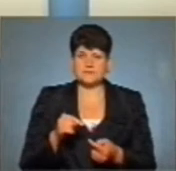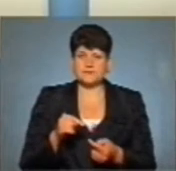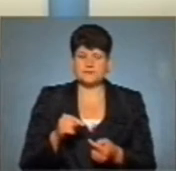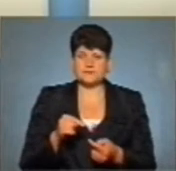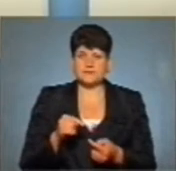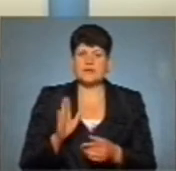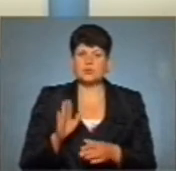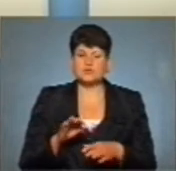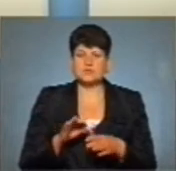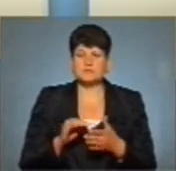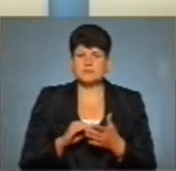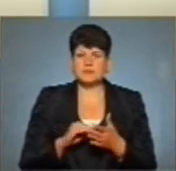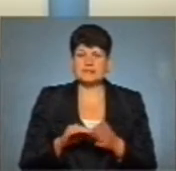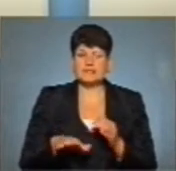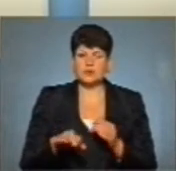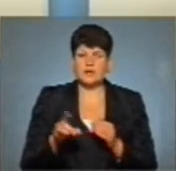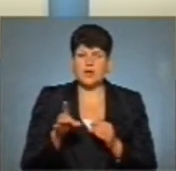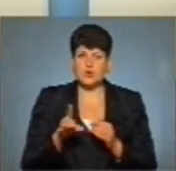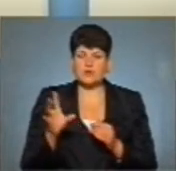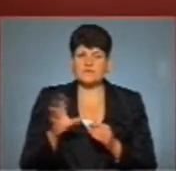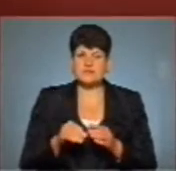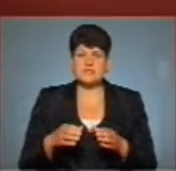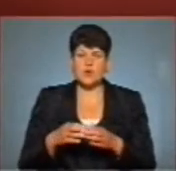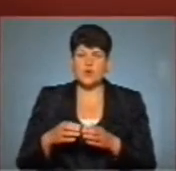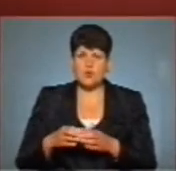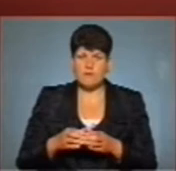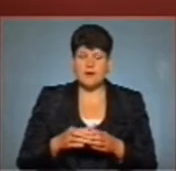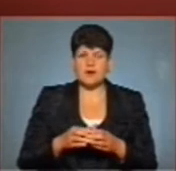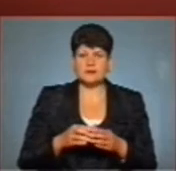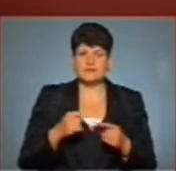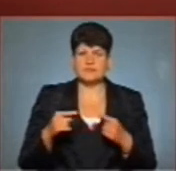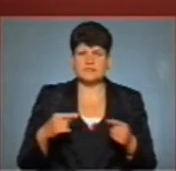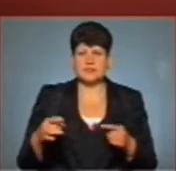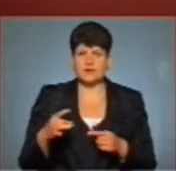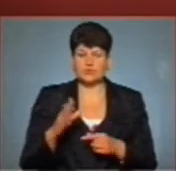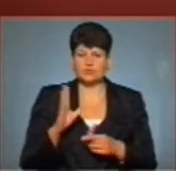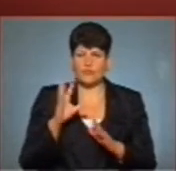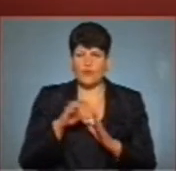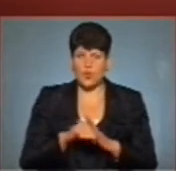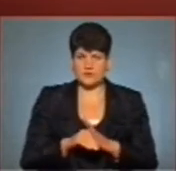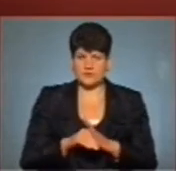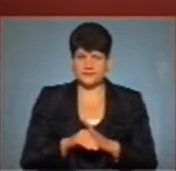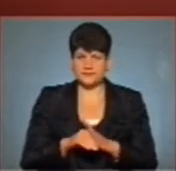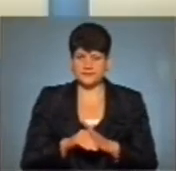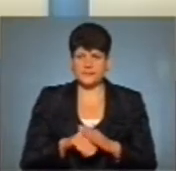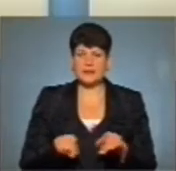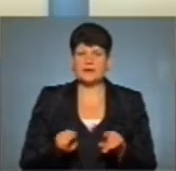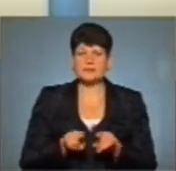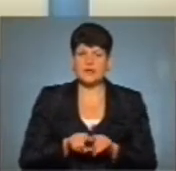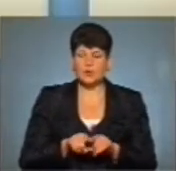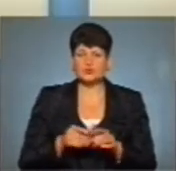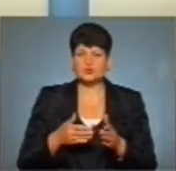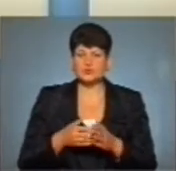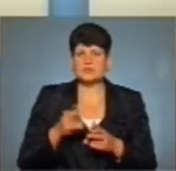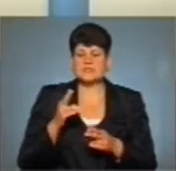де буде прописана територія району і всі громади, які в той чи інший район будуть входити. Також до